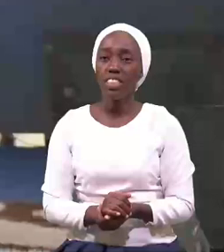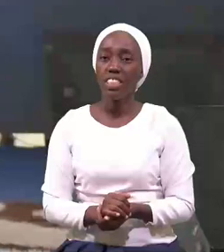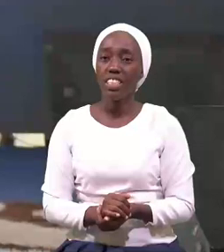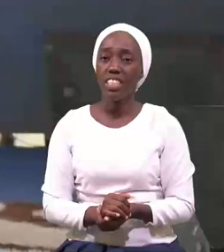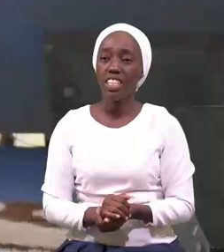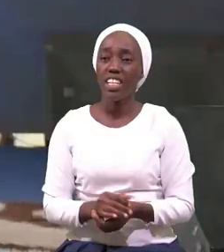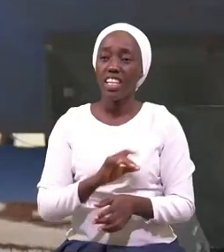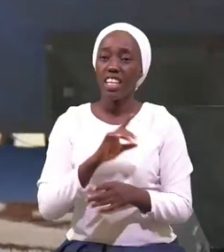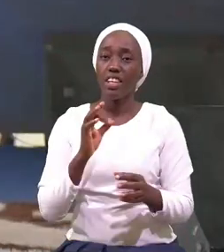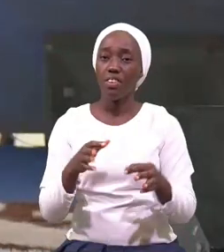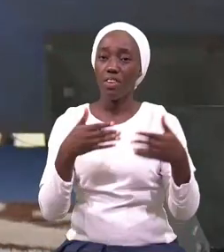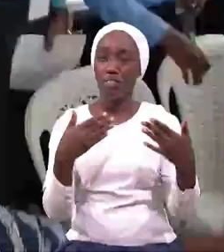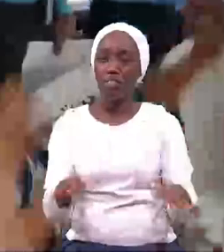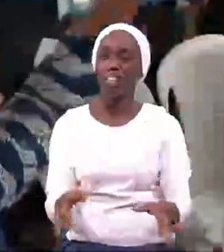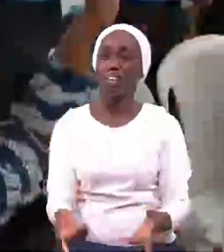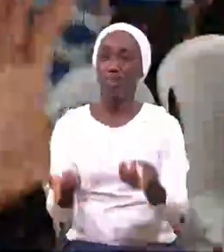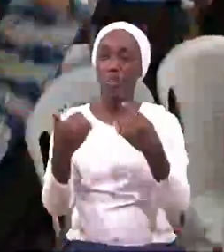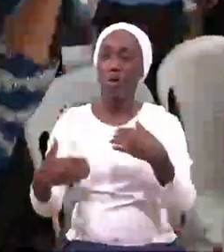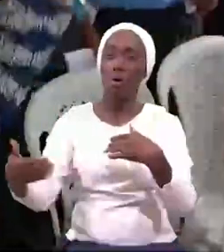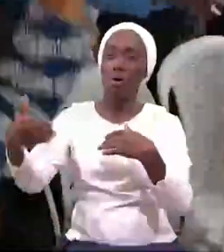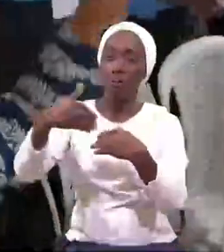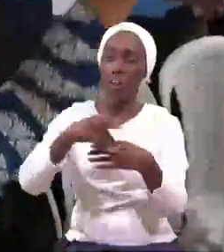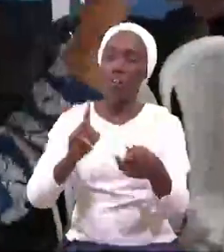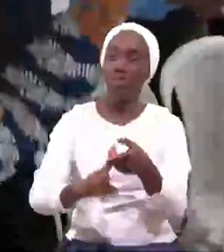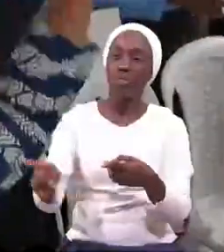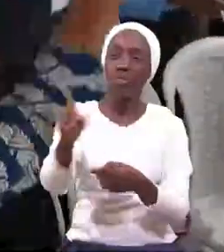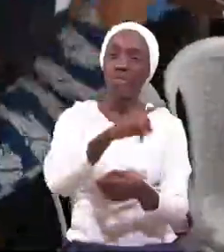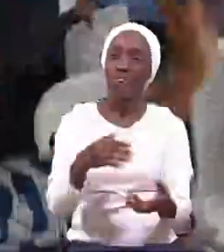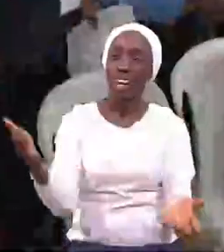Si je ne finis pas maintenant, je reviendrai encore après.